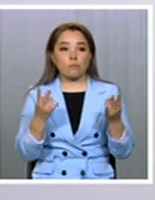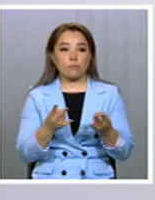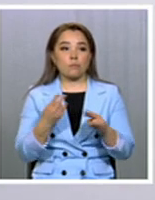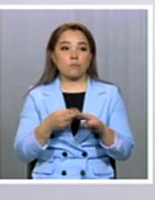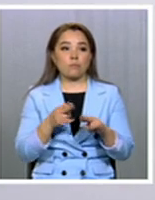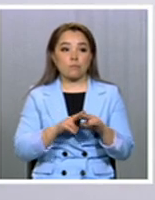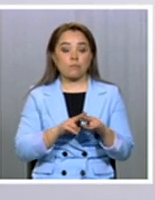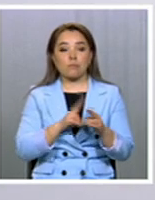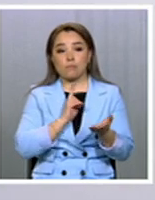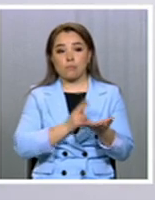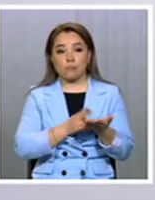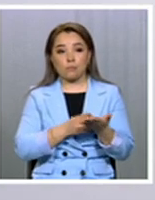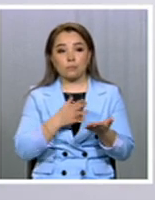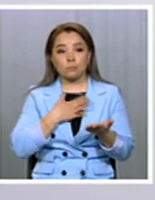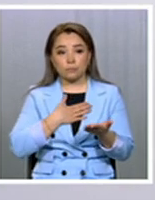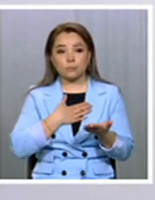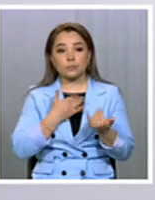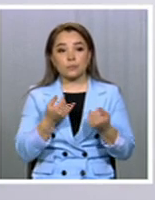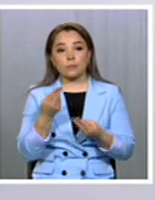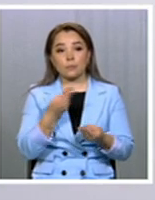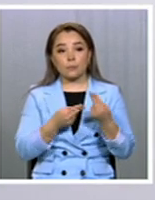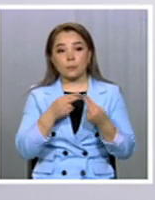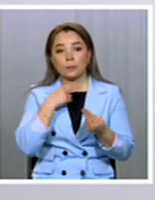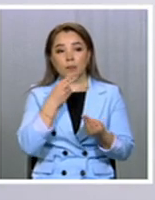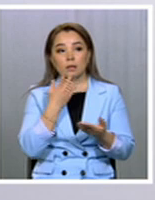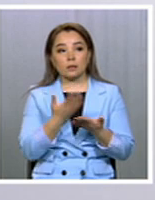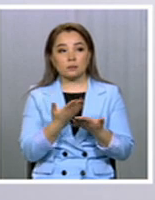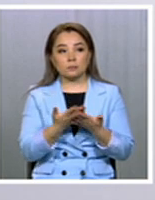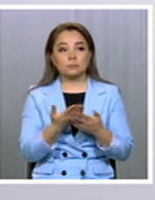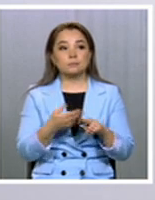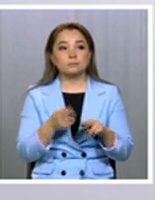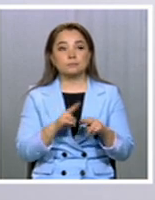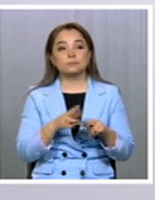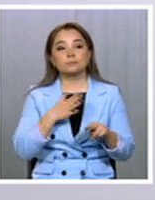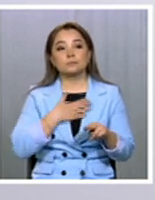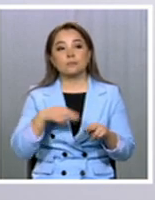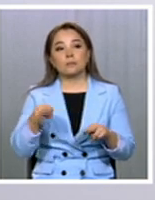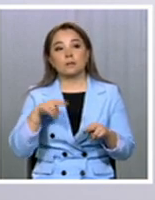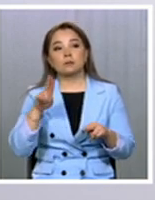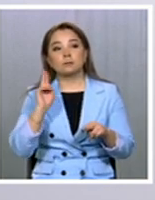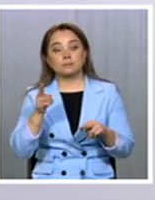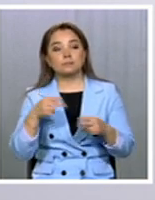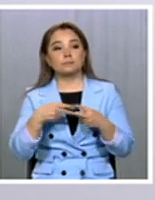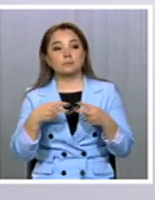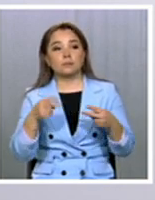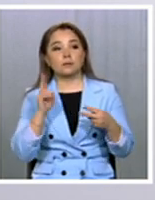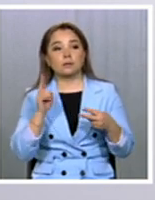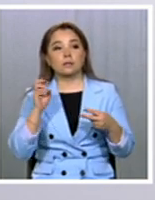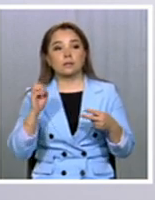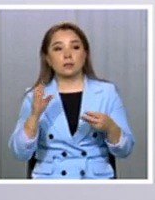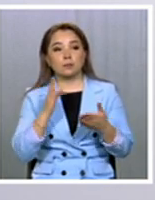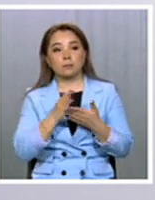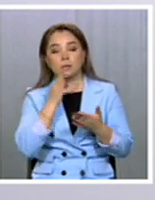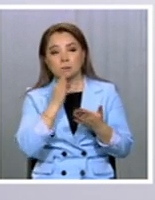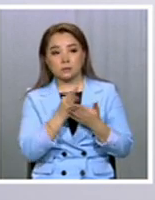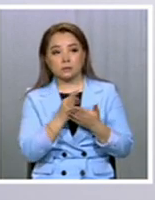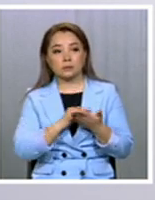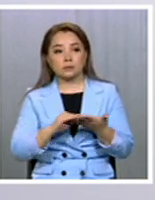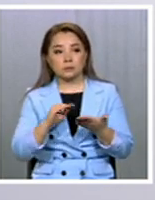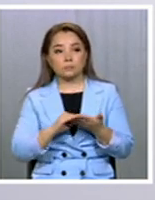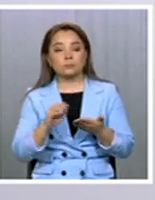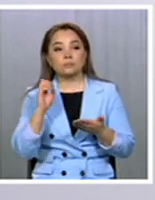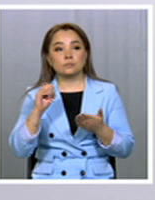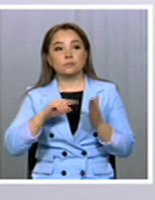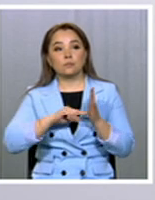Сонымен дәлелдейік. Суретке мұқият назарымызды аударайық. Бізде ДК тең КЕ болатындай етіп, Е